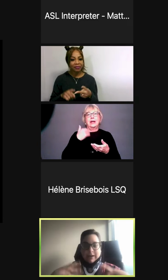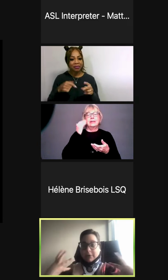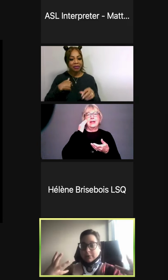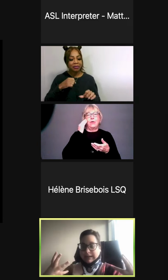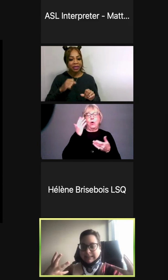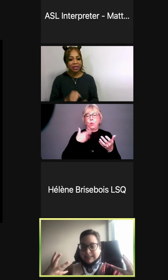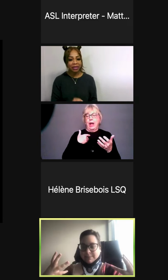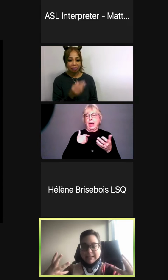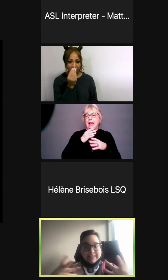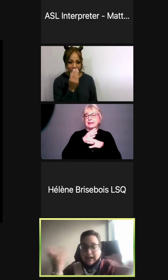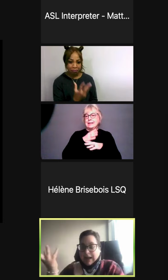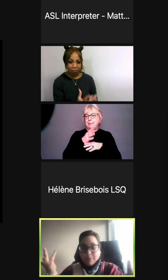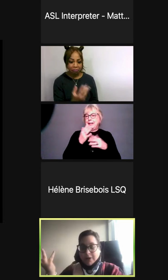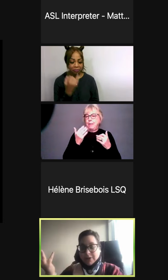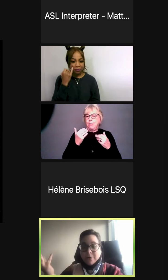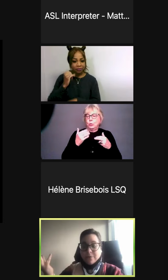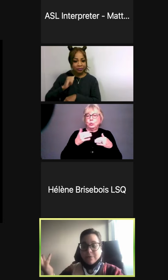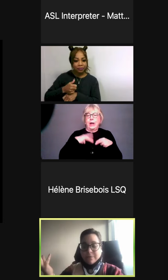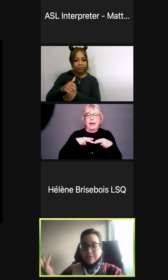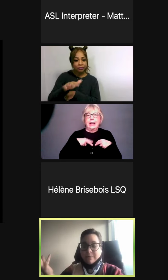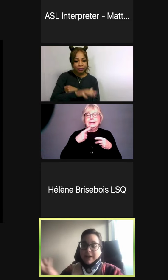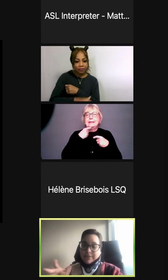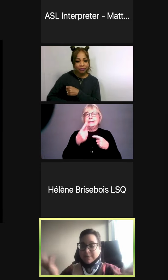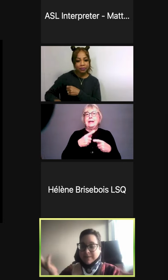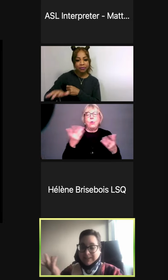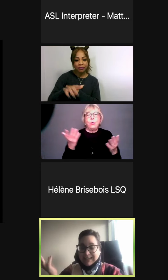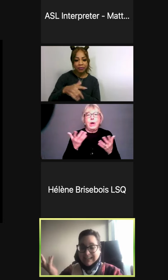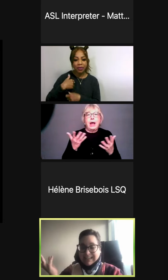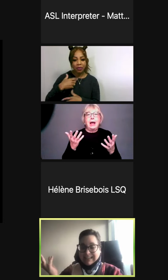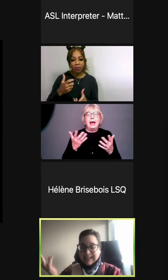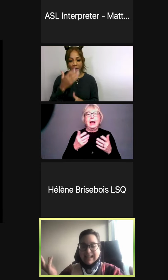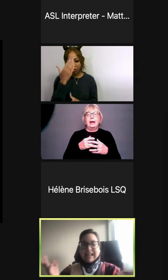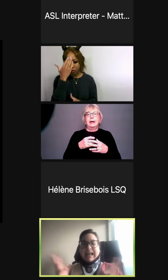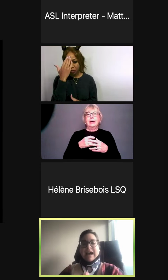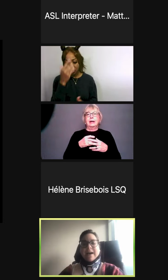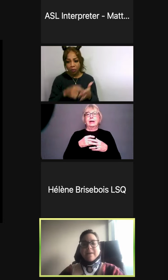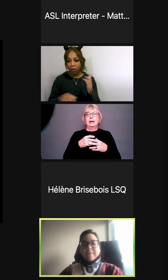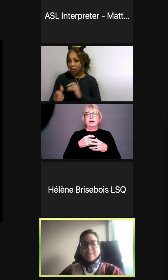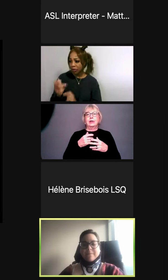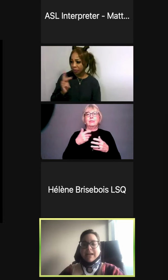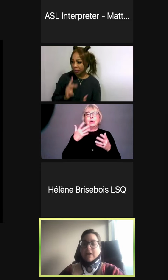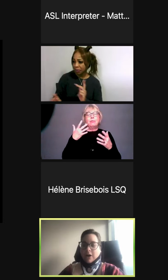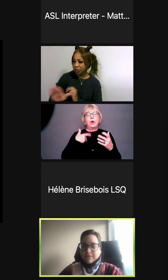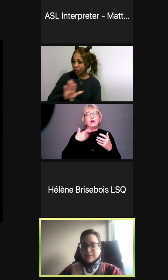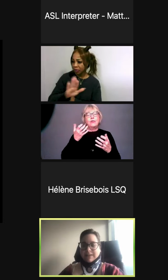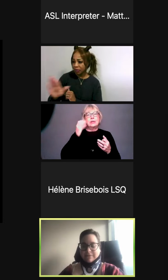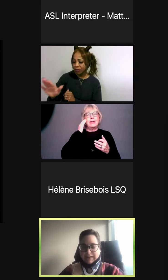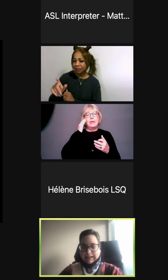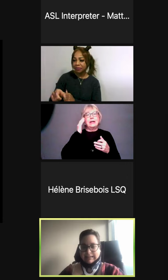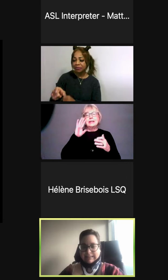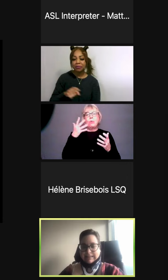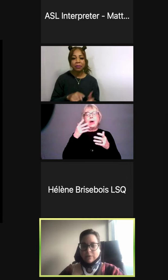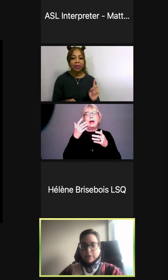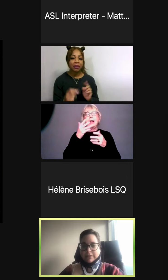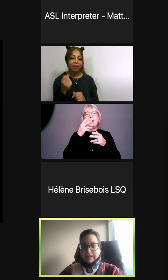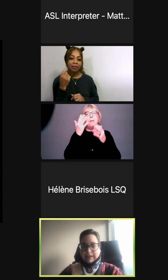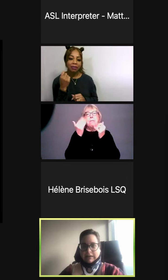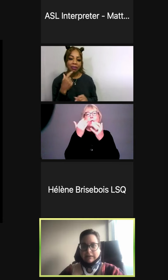accessibilité, de les divulguer quand je crée un espace. Je veux savoir, connaître les besoins des autres